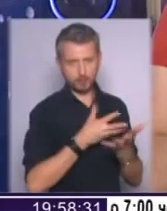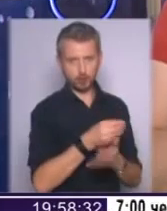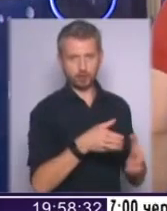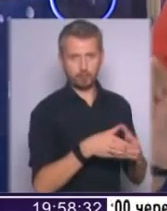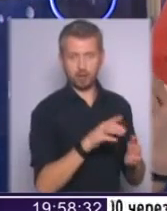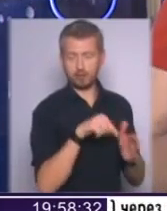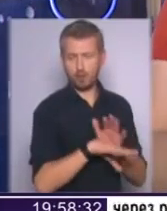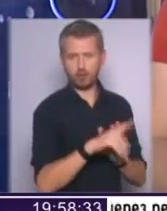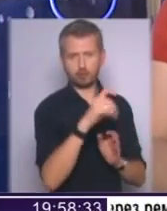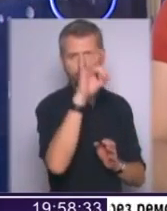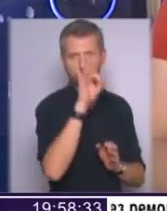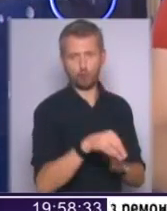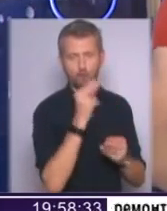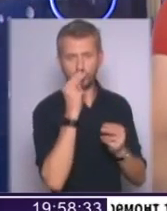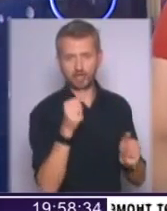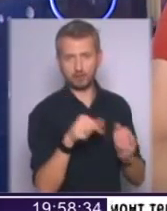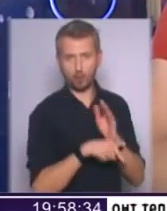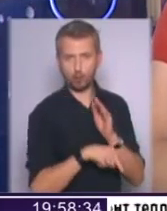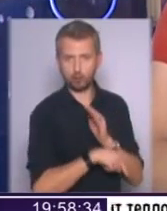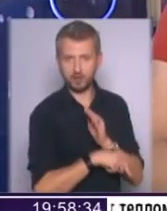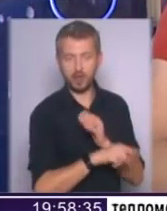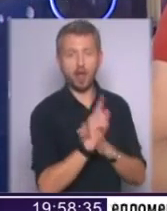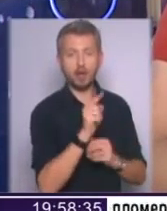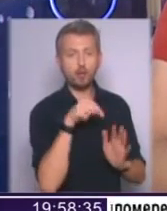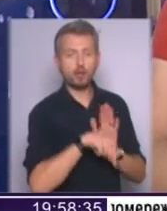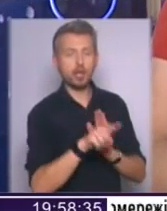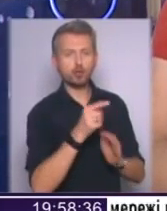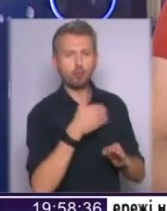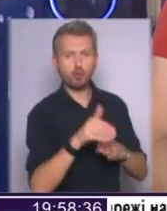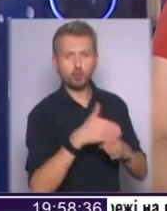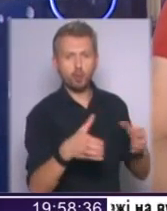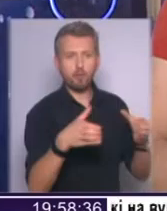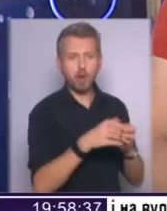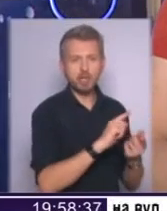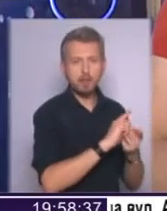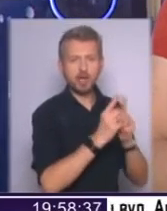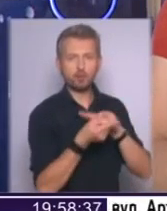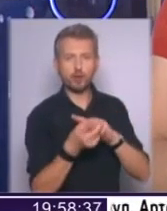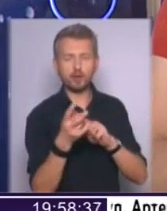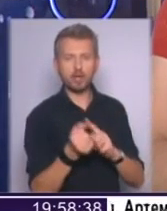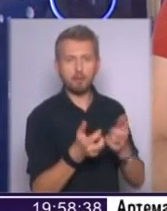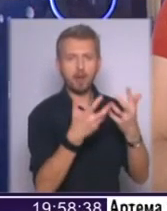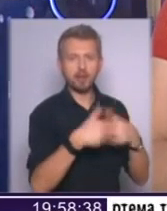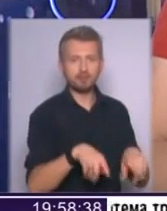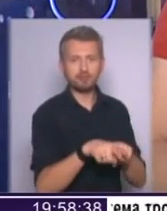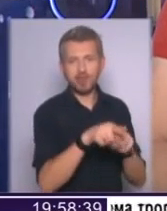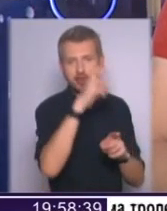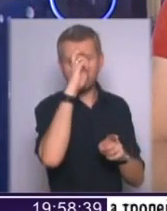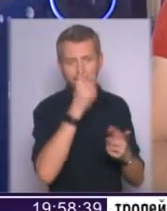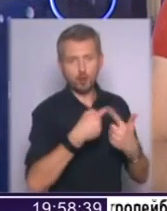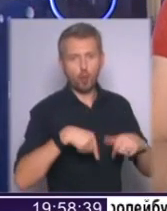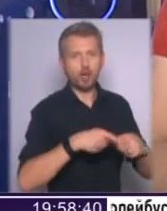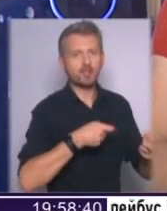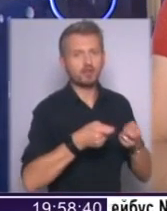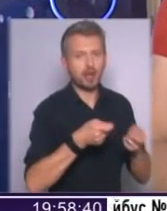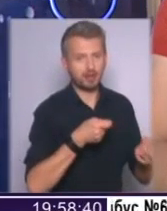означає 100% зникнення корупції, але це означає все ж таки, що поступово партії перетворюються на механізм державний орган влади. На один з механізмів